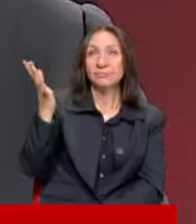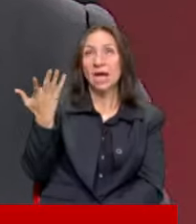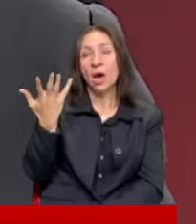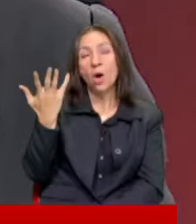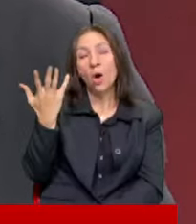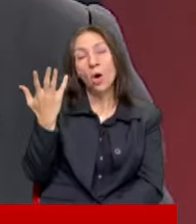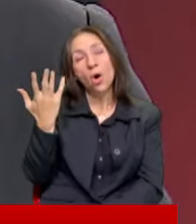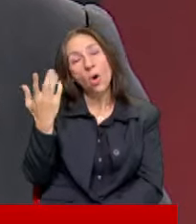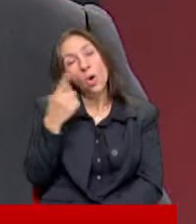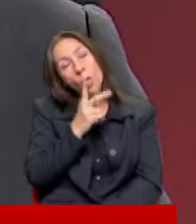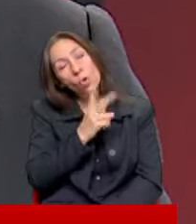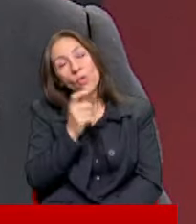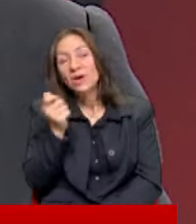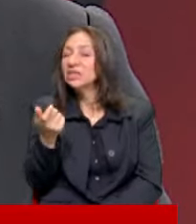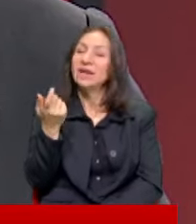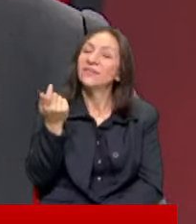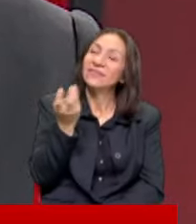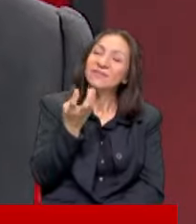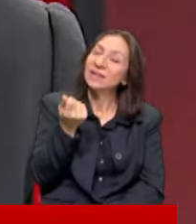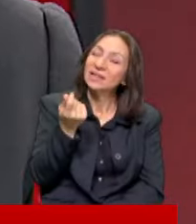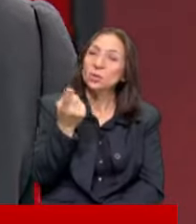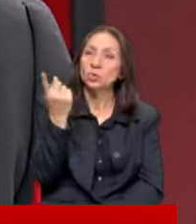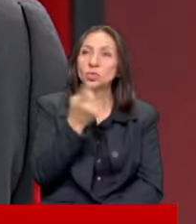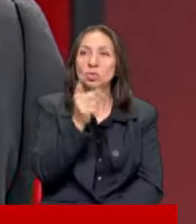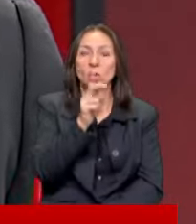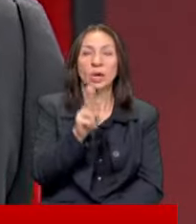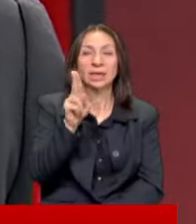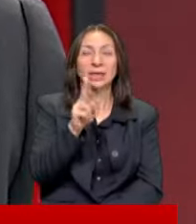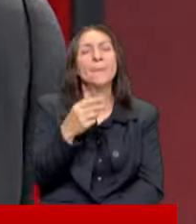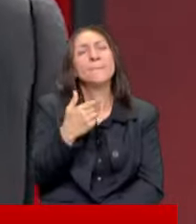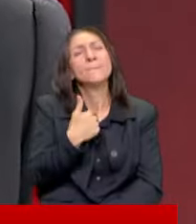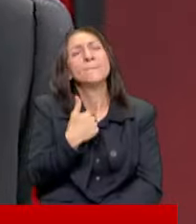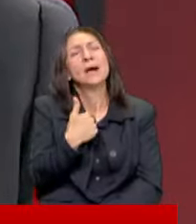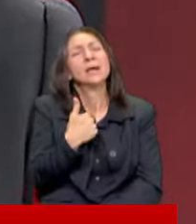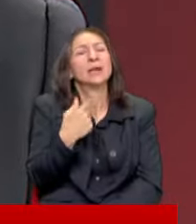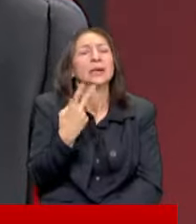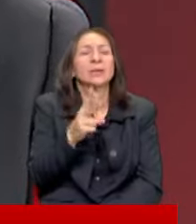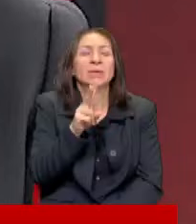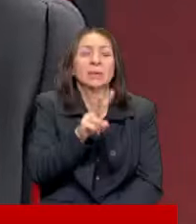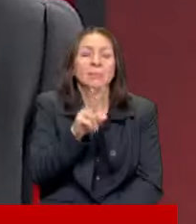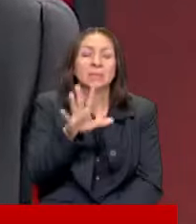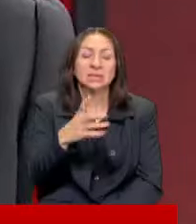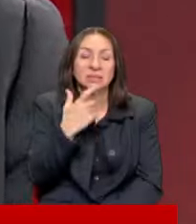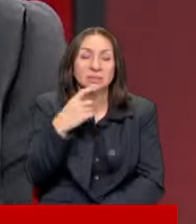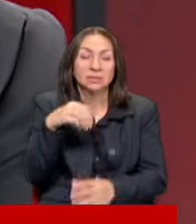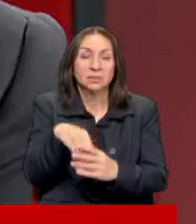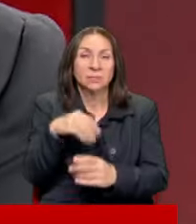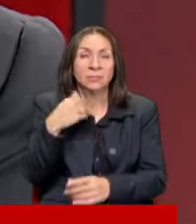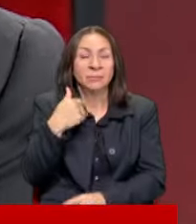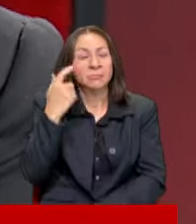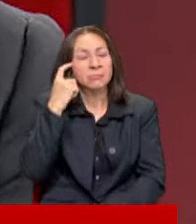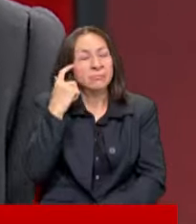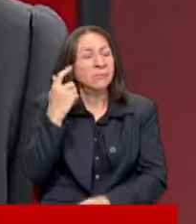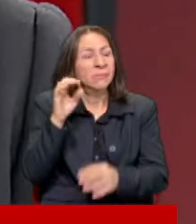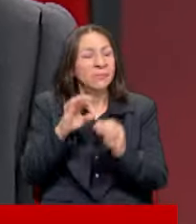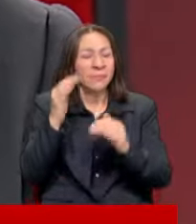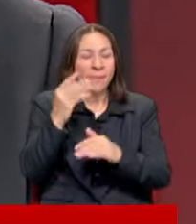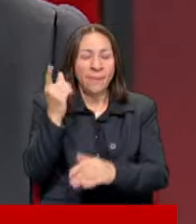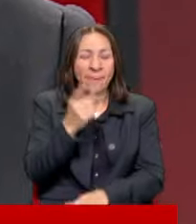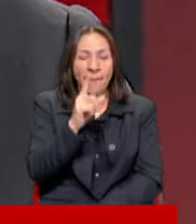olur verebileceği Rakam nedir bir kez daha söyler misiniz on % 17 diyor ki ben 2025 yılı için benim öngördüğümüz